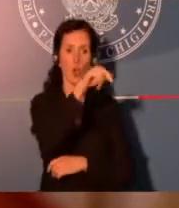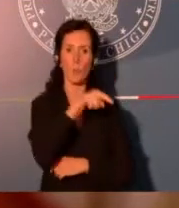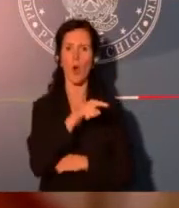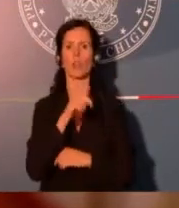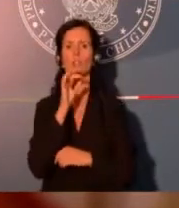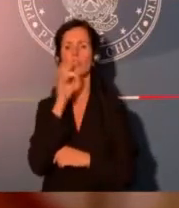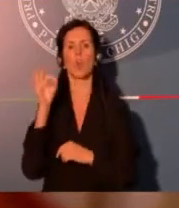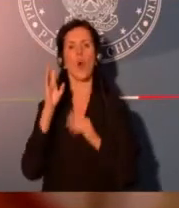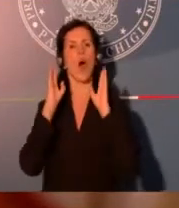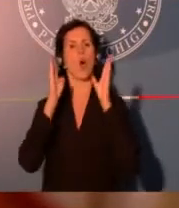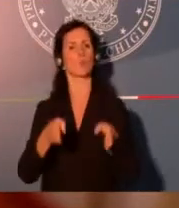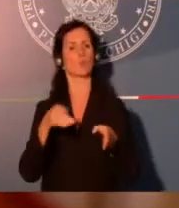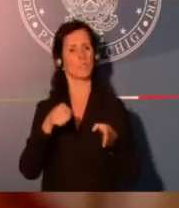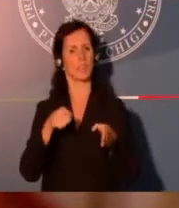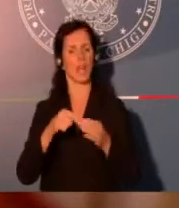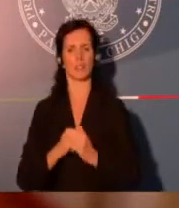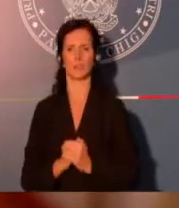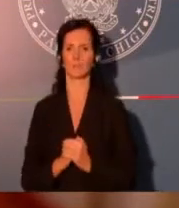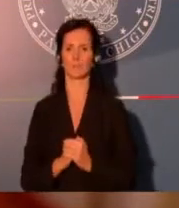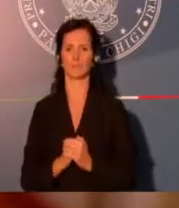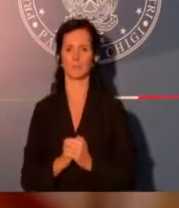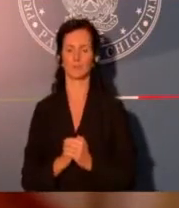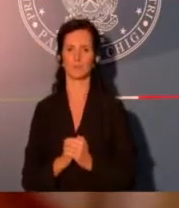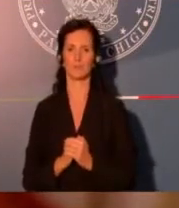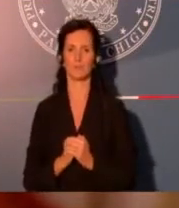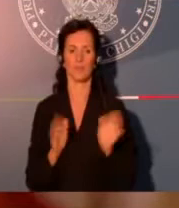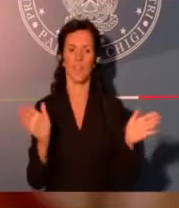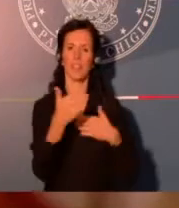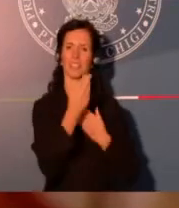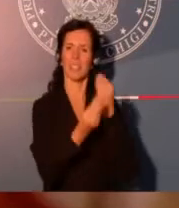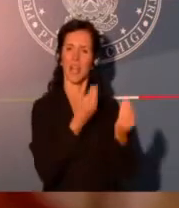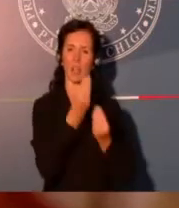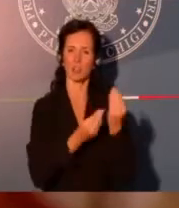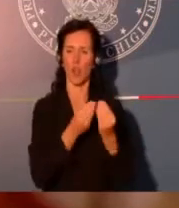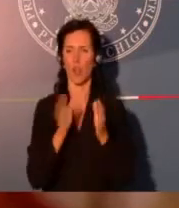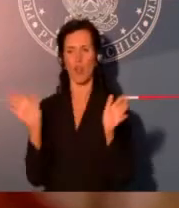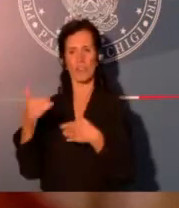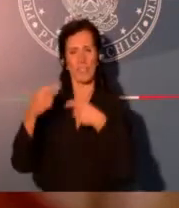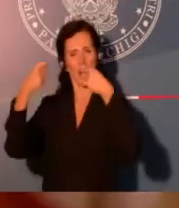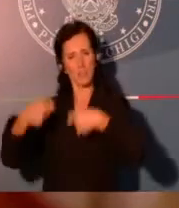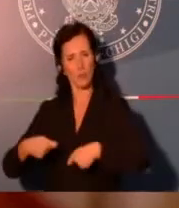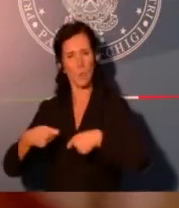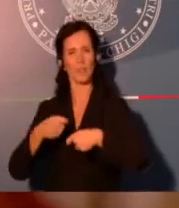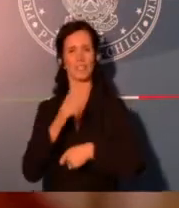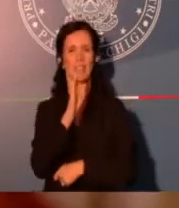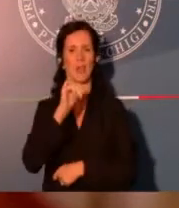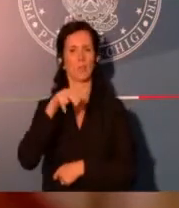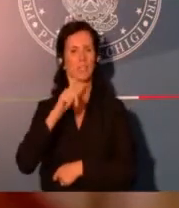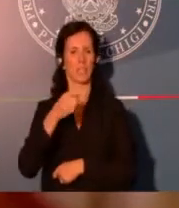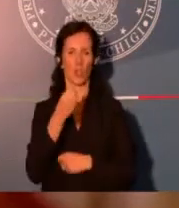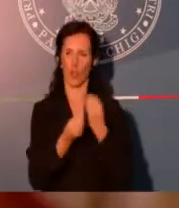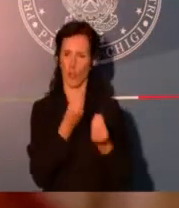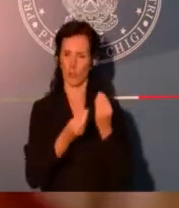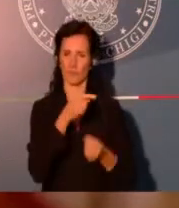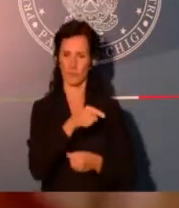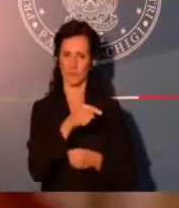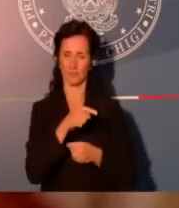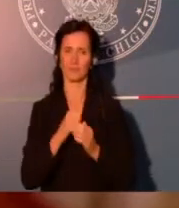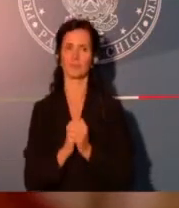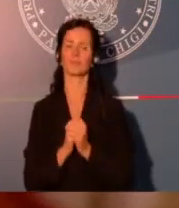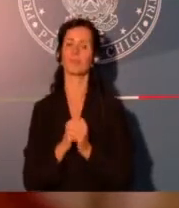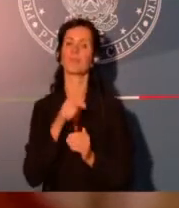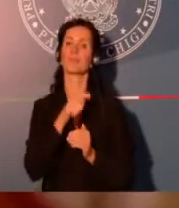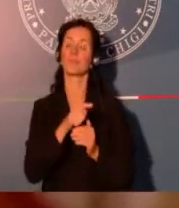autostrade. Nelle sale gioco, nelle sale scommesse, sale bingo, l'apertura